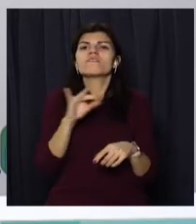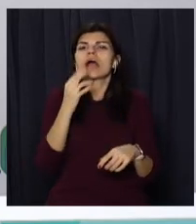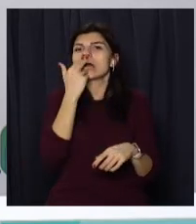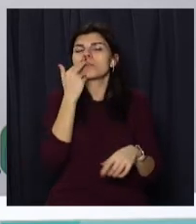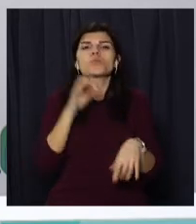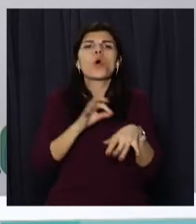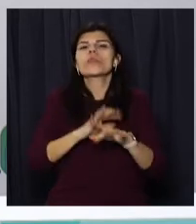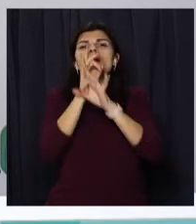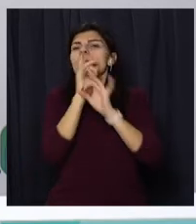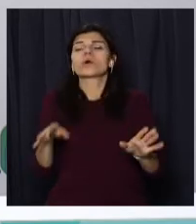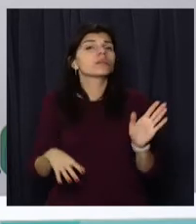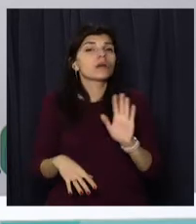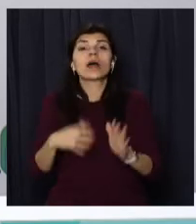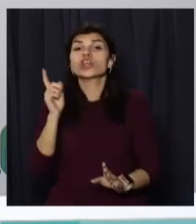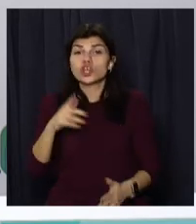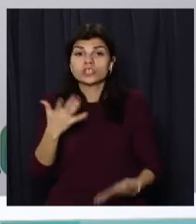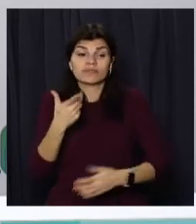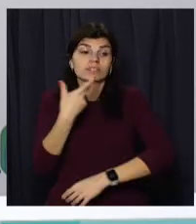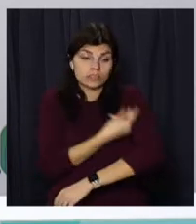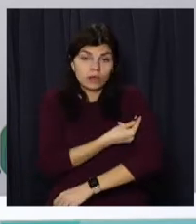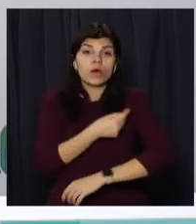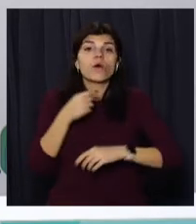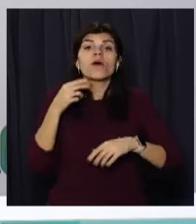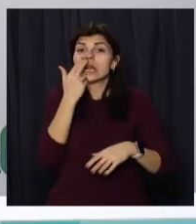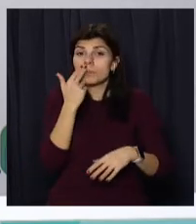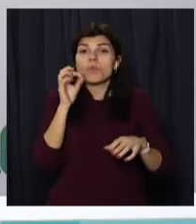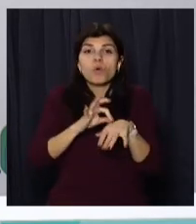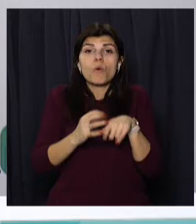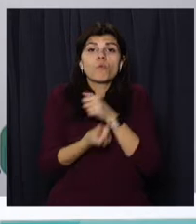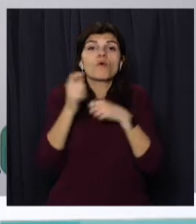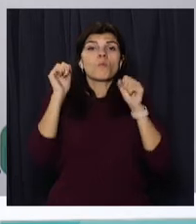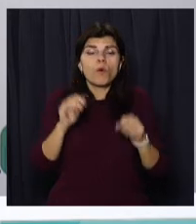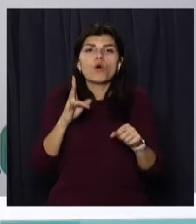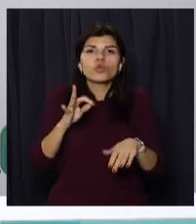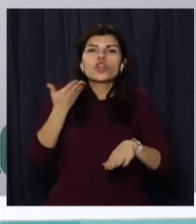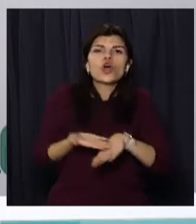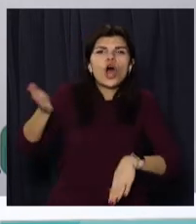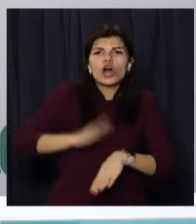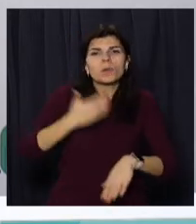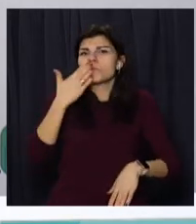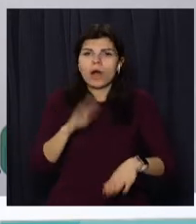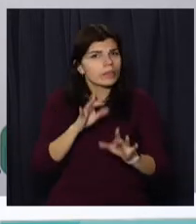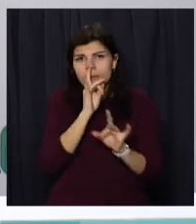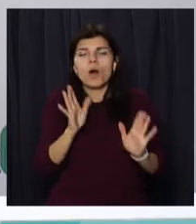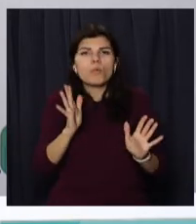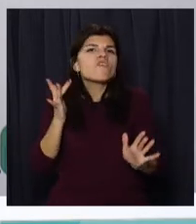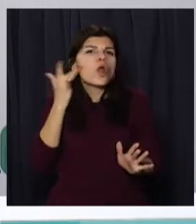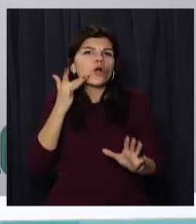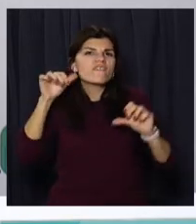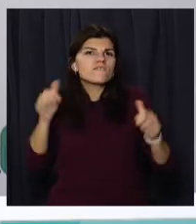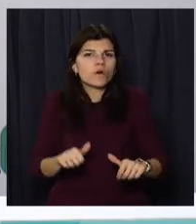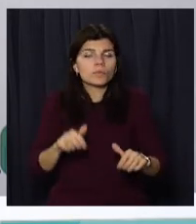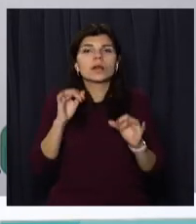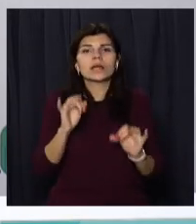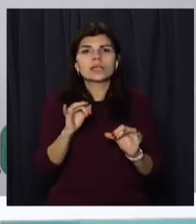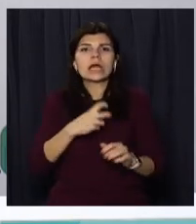на грип. Навіть якщо ви захворієте, тяжкість вашого захворювання, вона буде протікати у легкій формі і